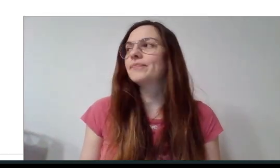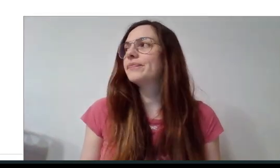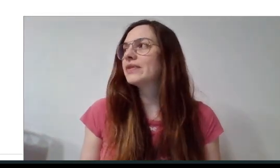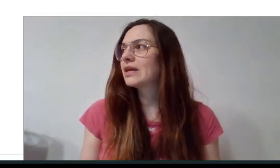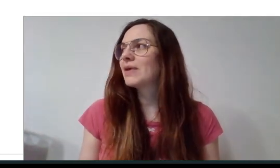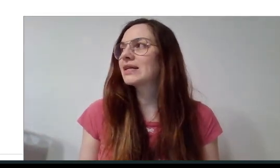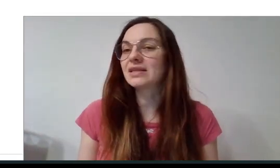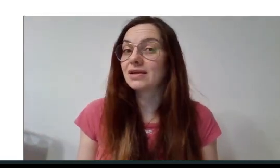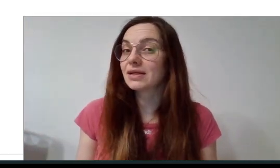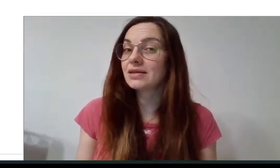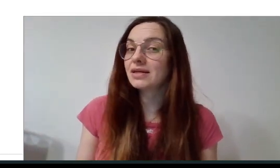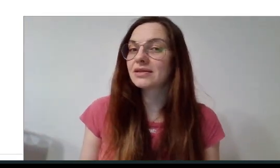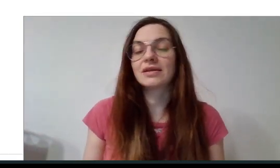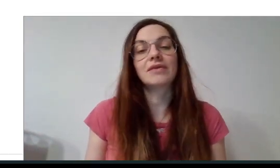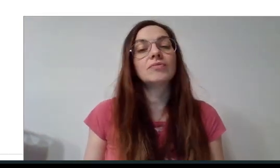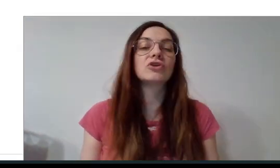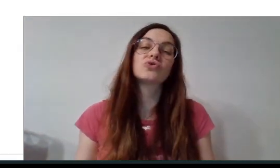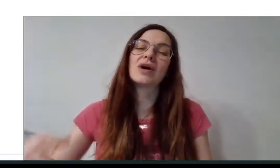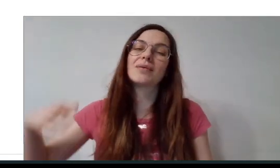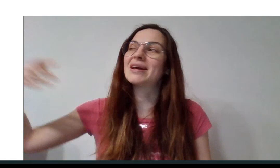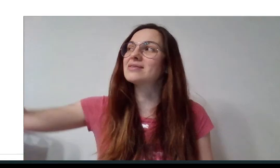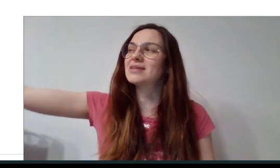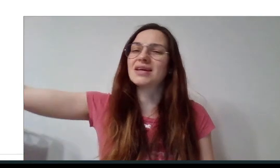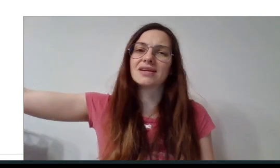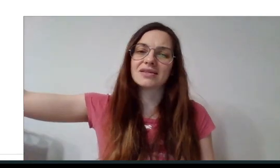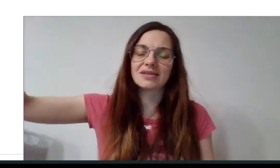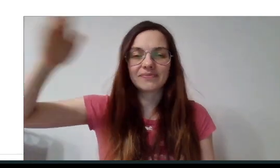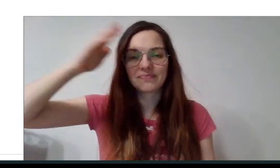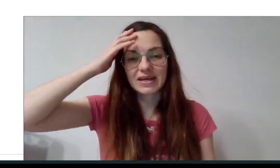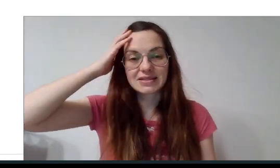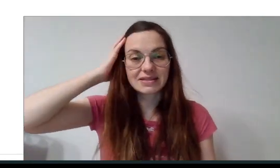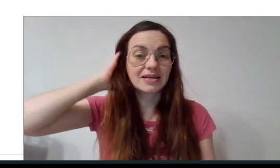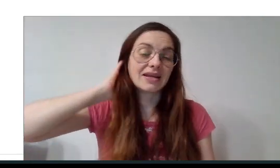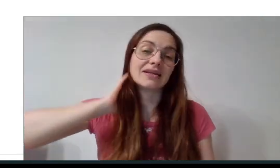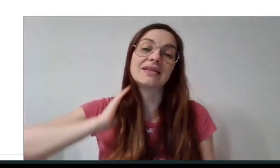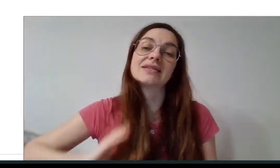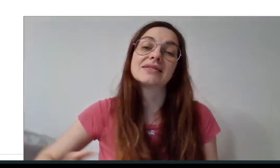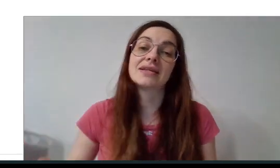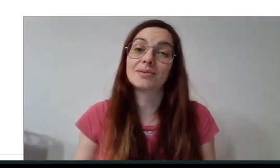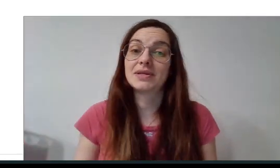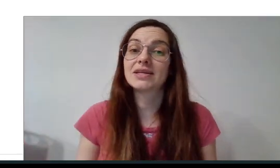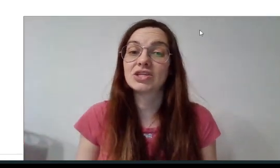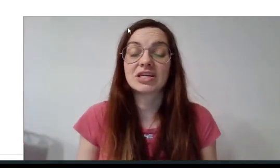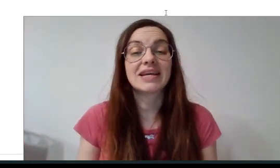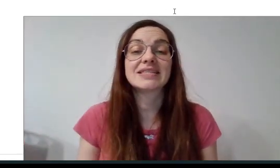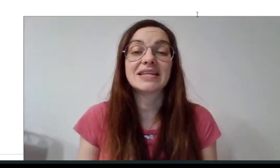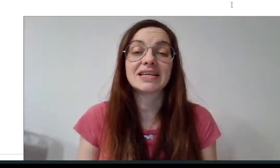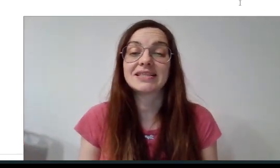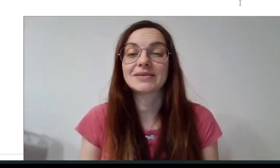den Regen nicht, ja ne volim kišu, aber es regnet. Jetzt regnet es, sada pada kiša. Es regnet.